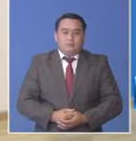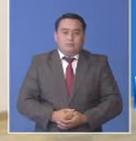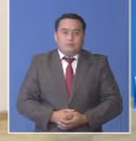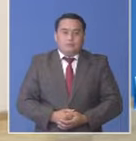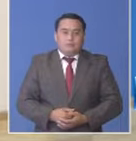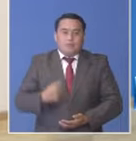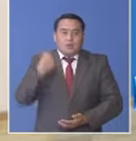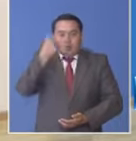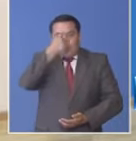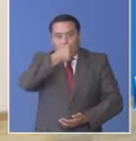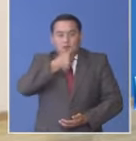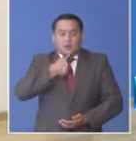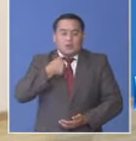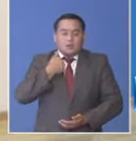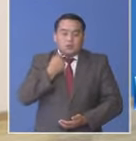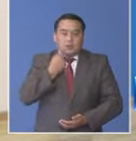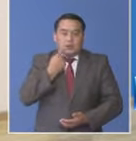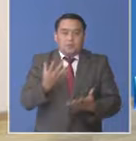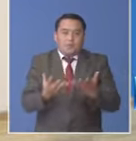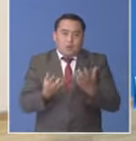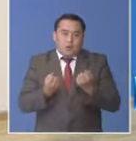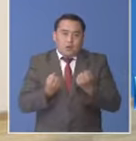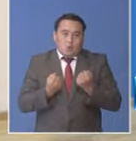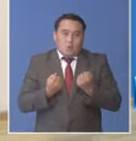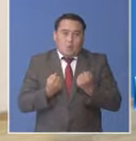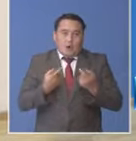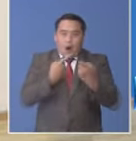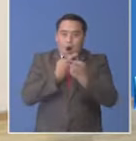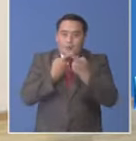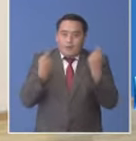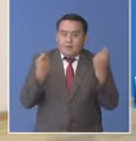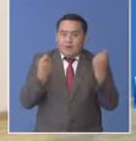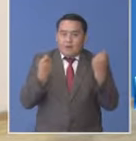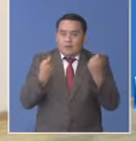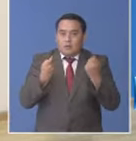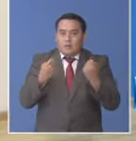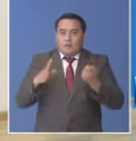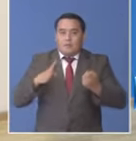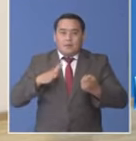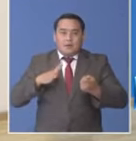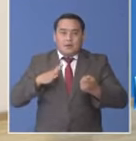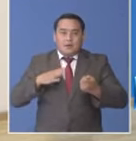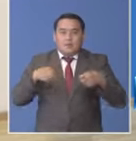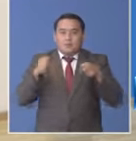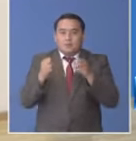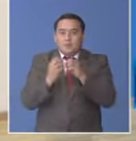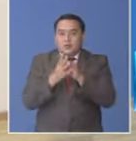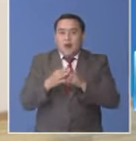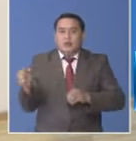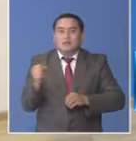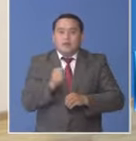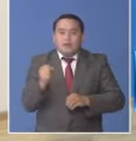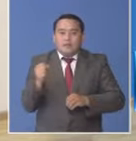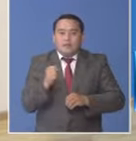Лично прием осуществляете без ограничений. Объявления были опубликованы у нас с 15